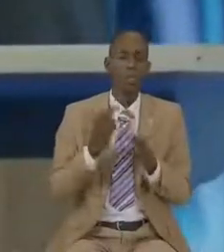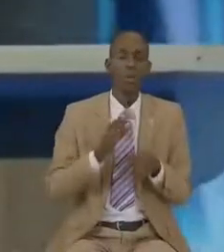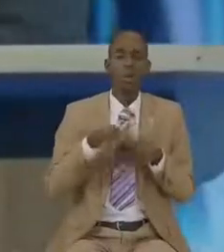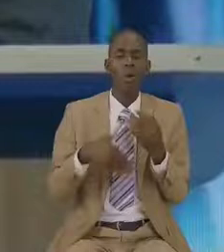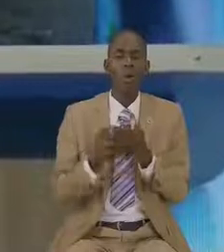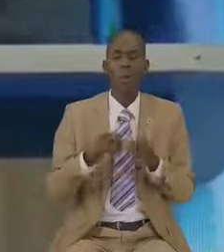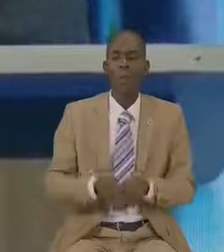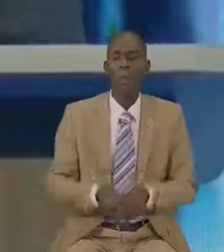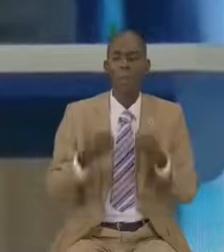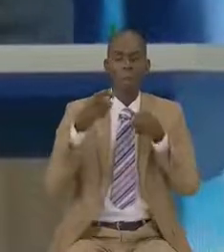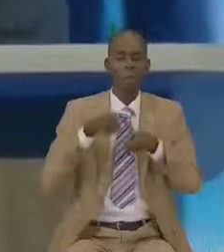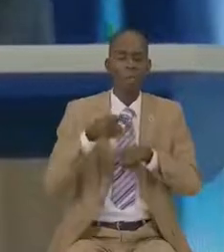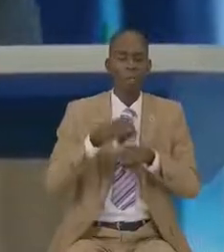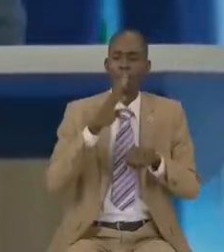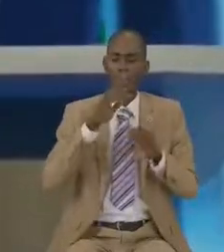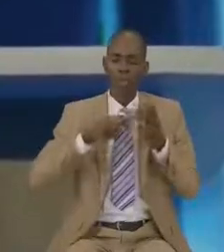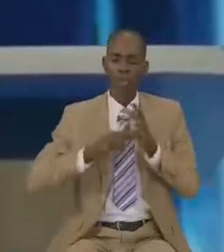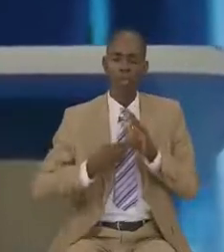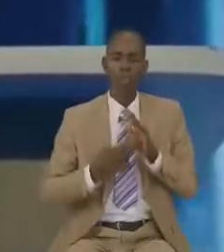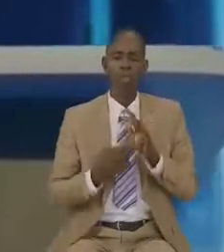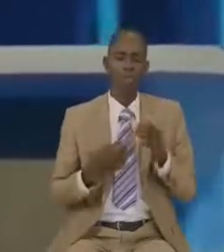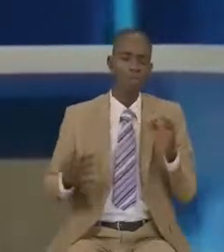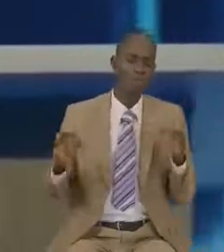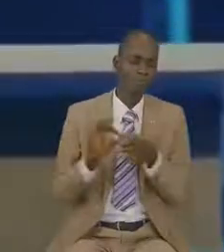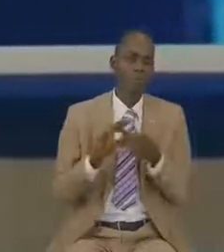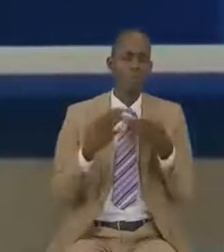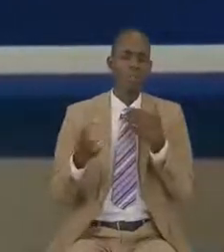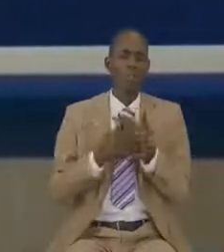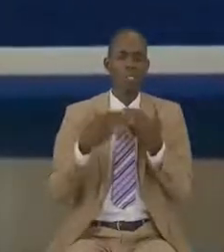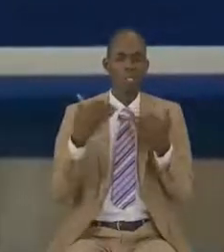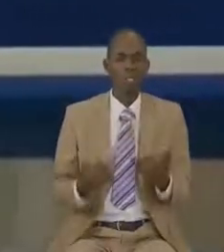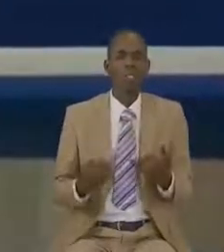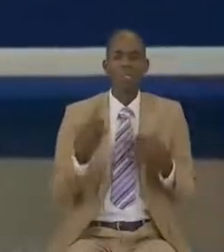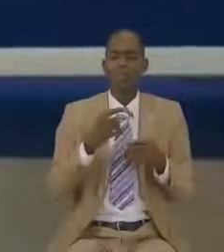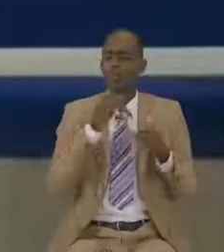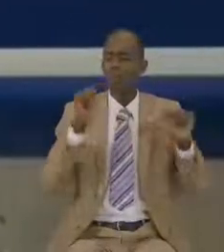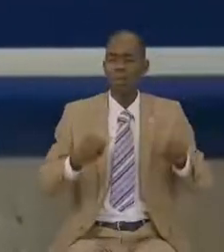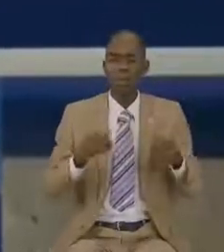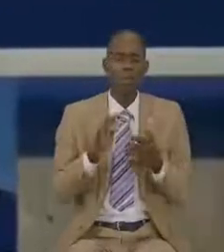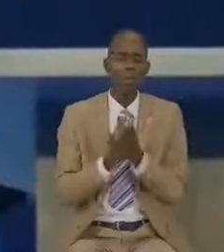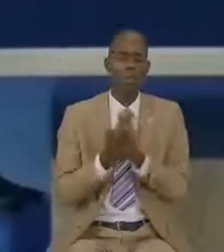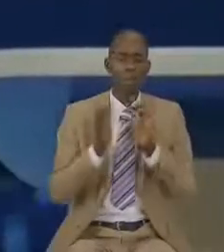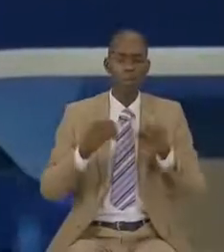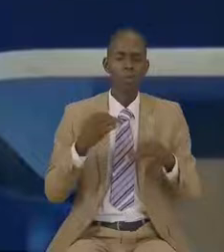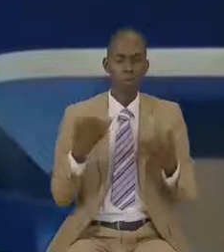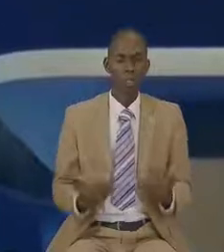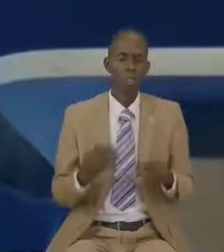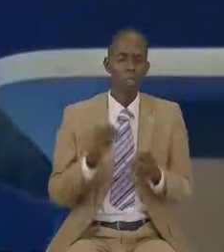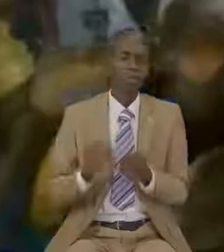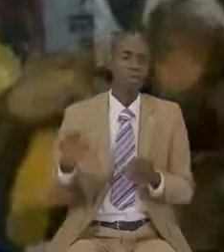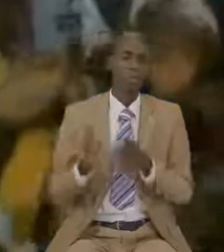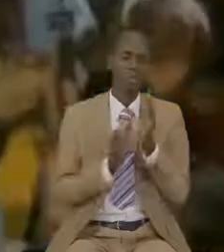cassés, brisés soient maintenant réparés. Les impossibilités de votre vie soient rendues possibles maintenant au nom de